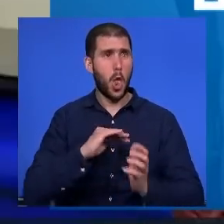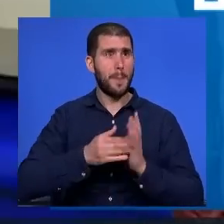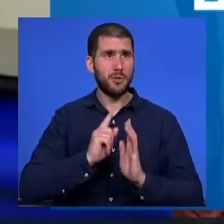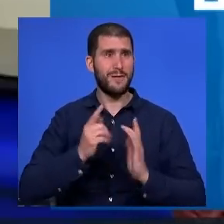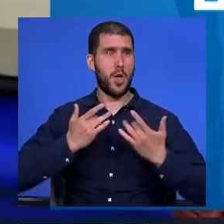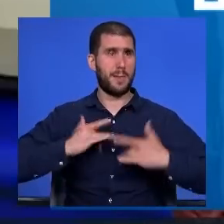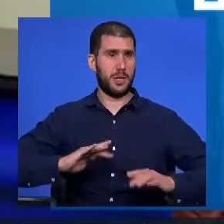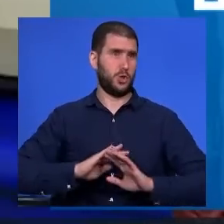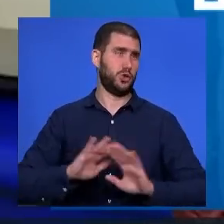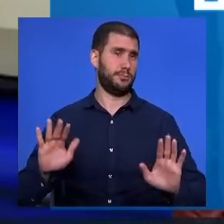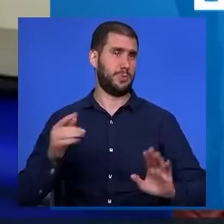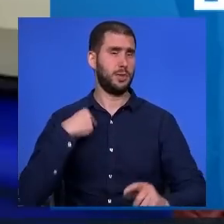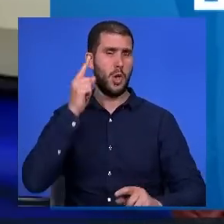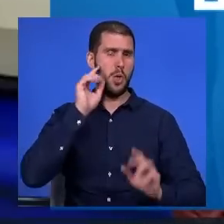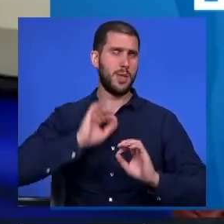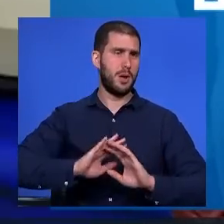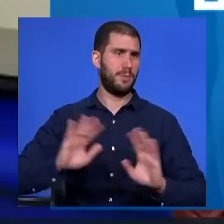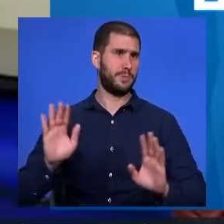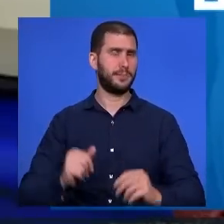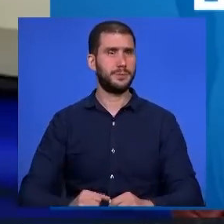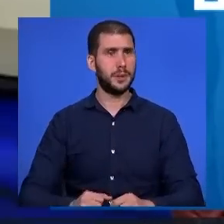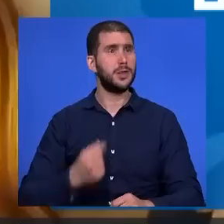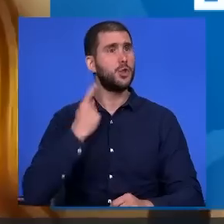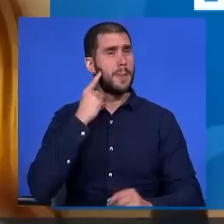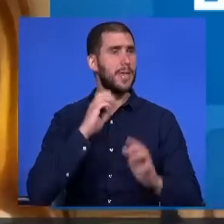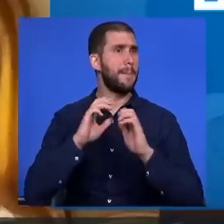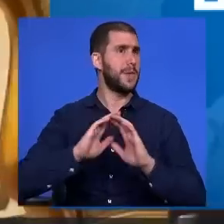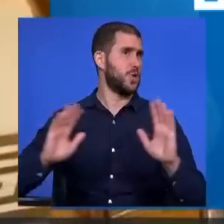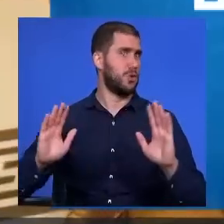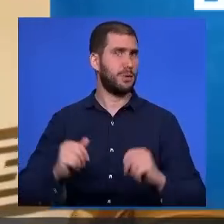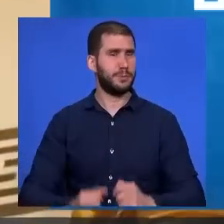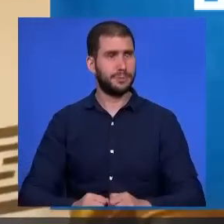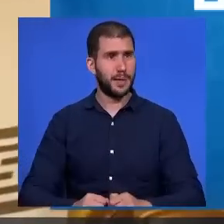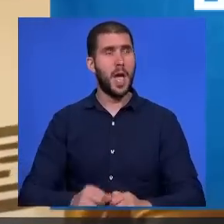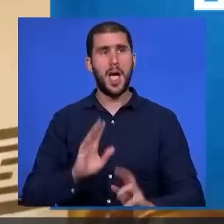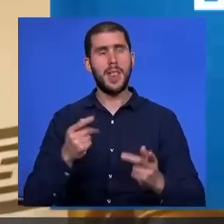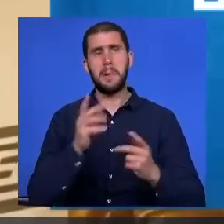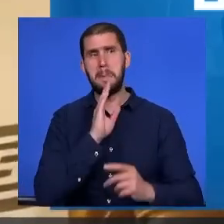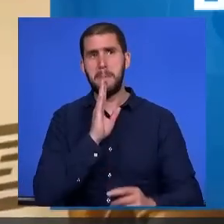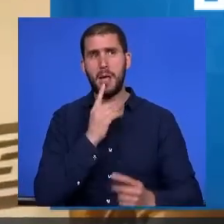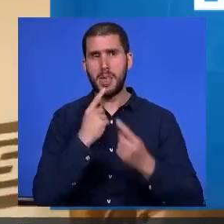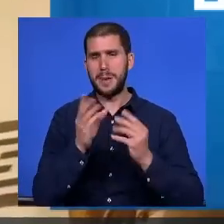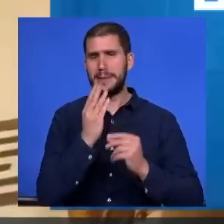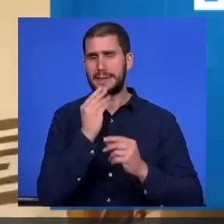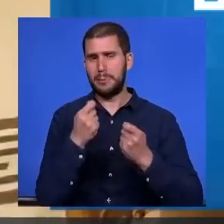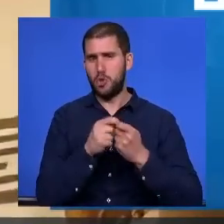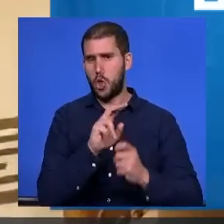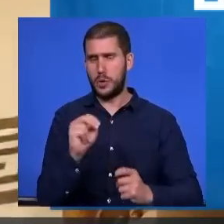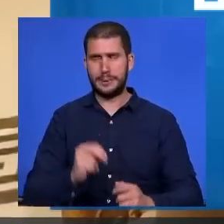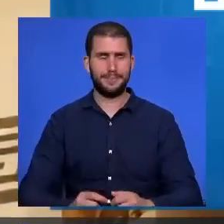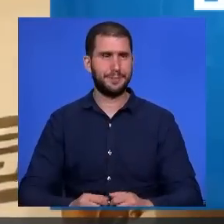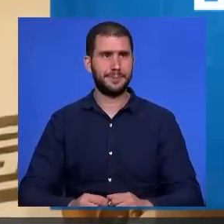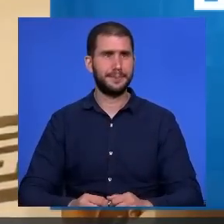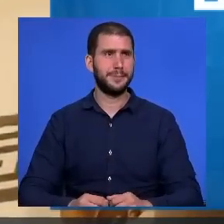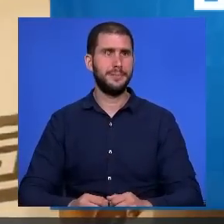انتي لا انتي او اكيد ليس بين بهذا الاتصال سمعته في وسائل الاعلام لكن من حيث المبدا لا يوجد اي ما يمنع من تلقي اي